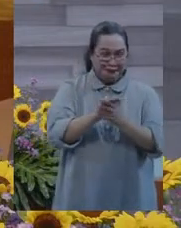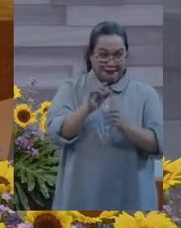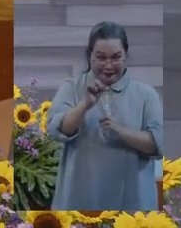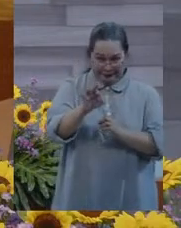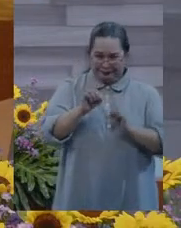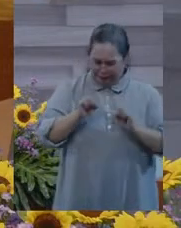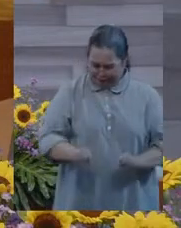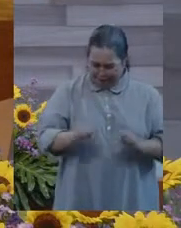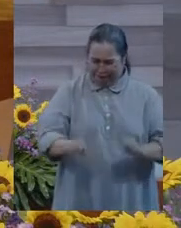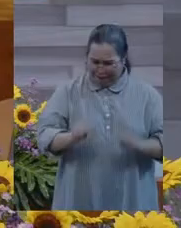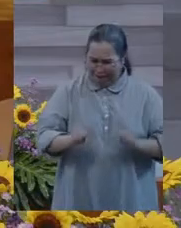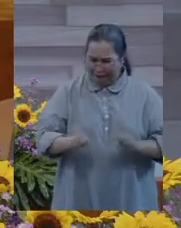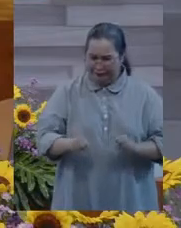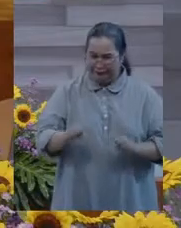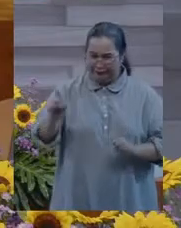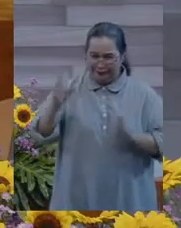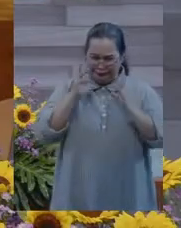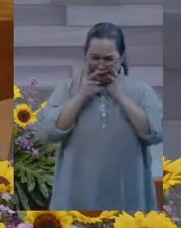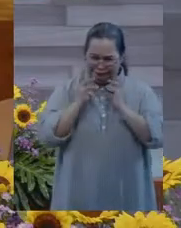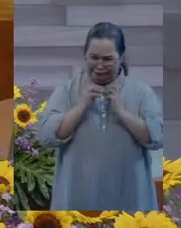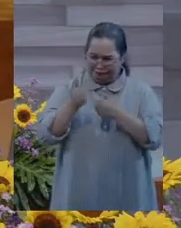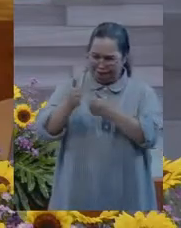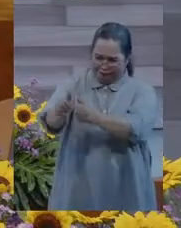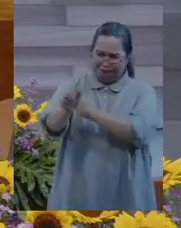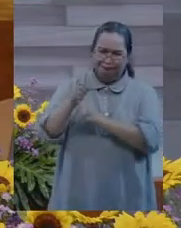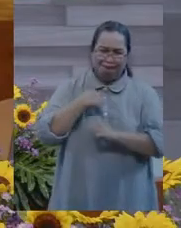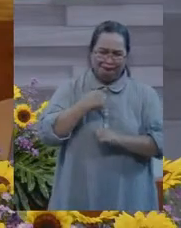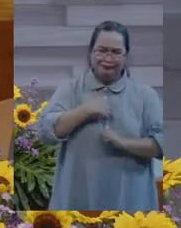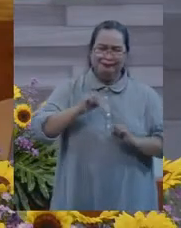kaya ko rin gawin yung ginagawa ni Moses.